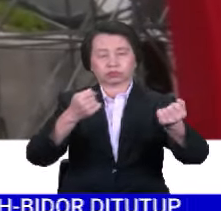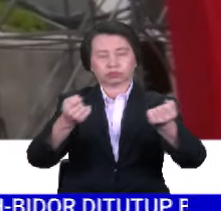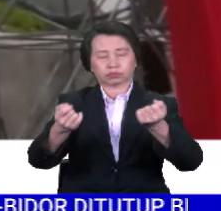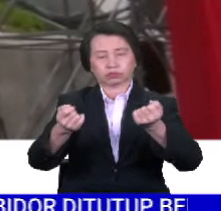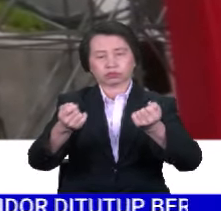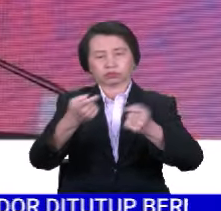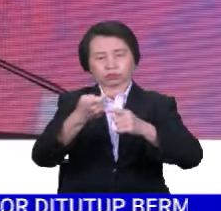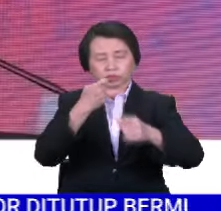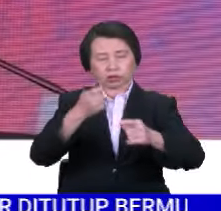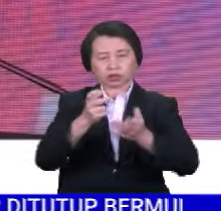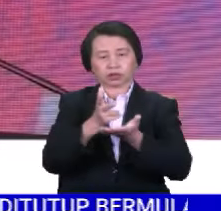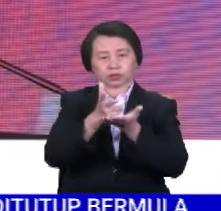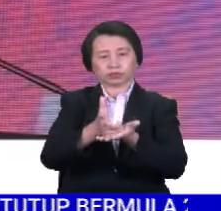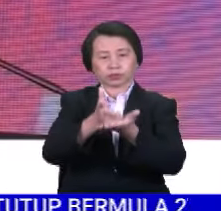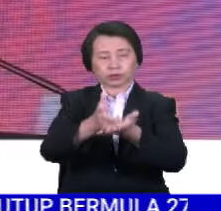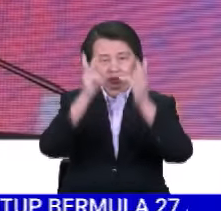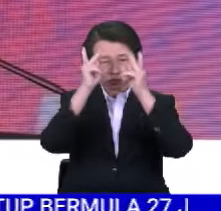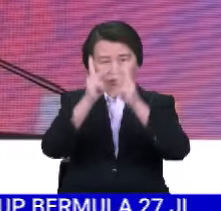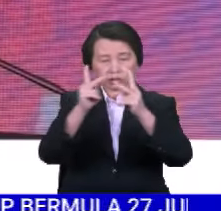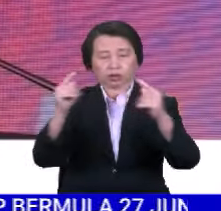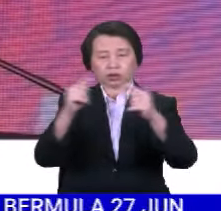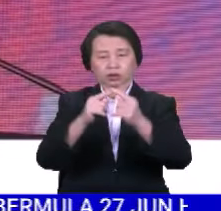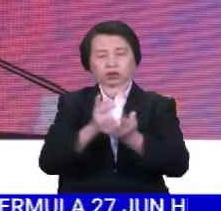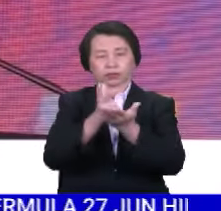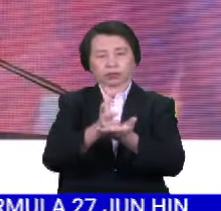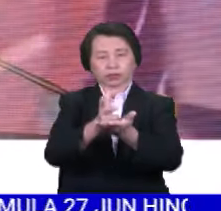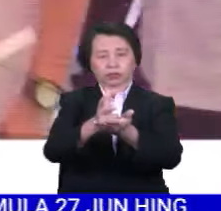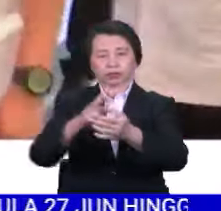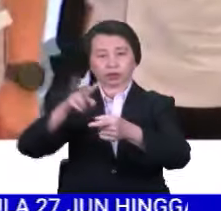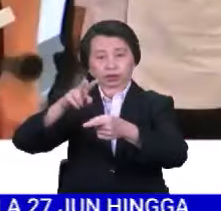dari Pelabuhan Kuantan ke Pelabuhan Kelang.